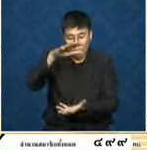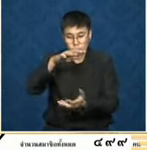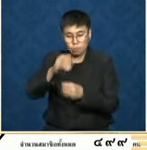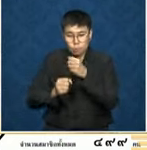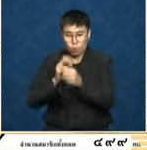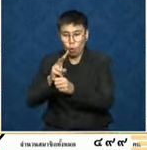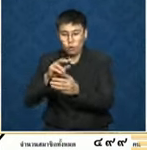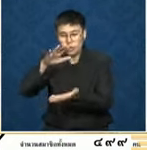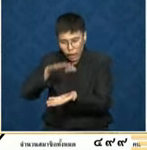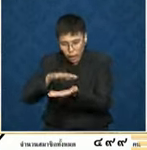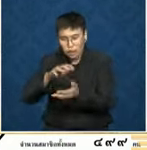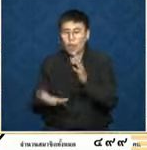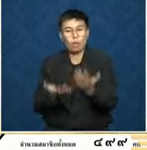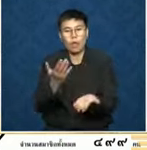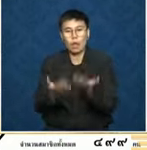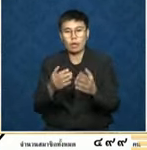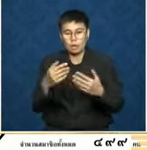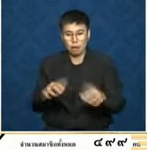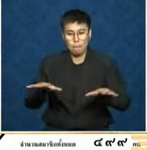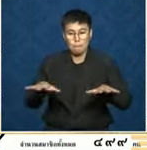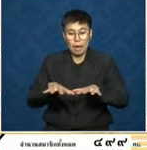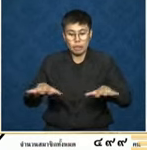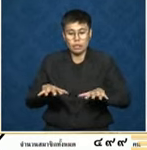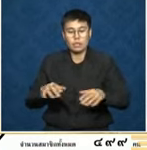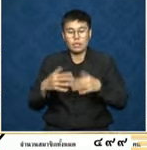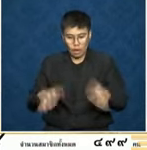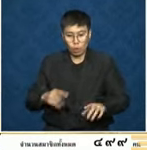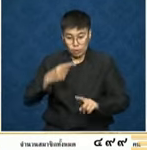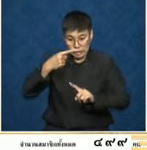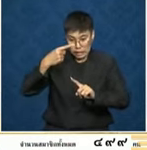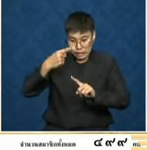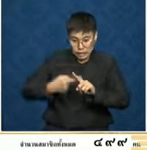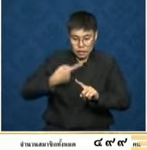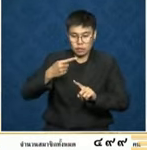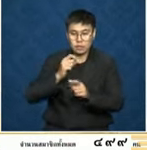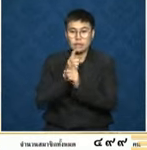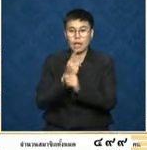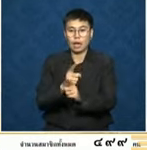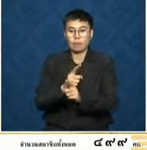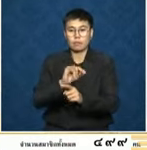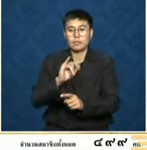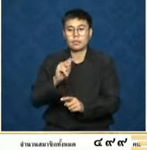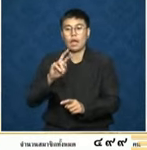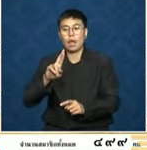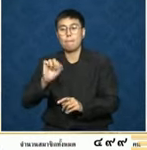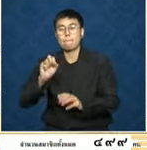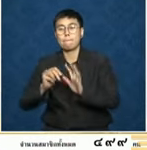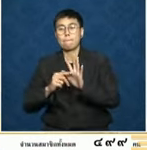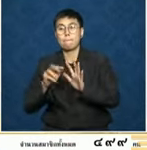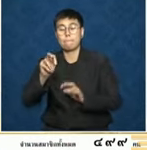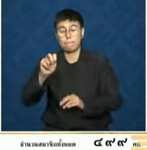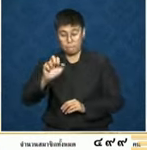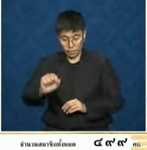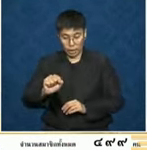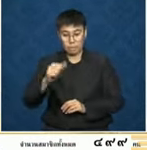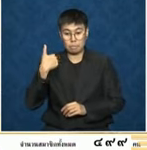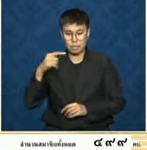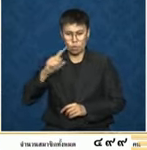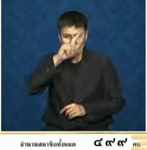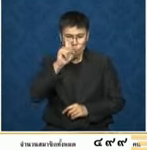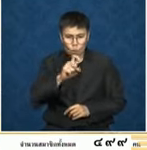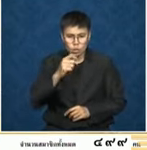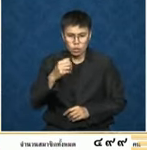งบประมาณก็จะกบปกตินะครับ1ปีแล้วก็จะได้เดือนไตรมาสตามที่เราต้องการแต่เพื่อนสมาชิกอาจจะสงสัยเอ๊ะถ้าไ